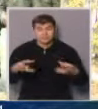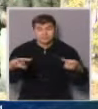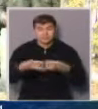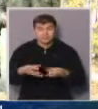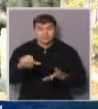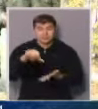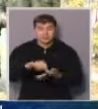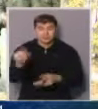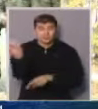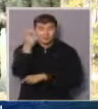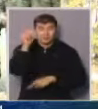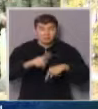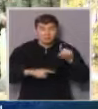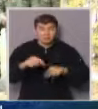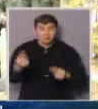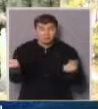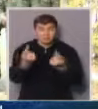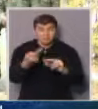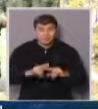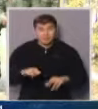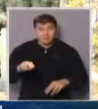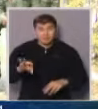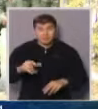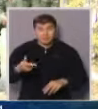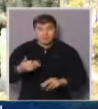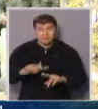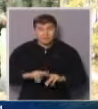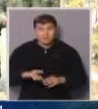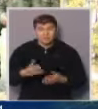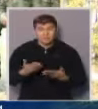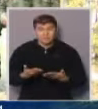также участника Великой Отечественной войны Погодаева Александра Ивановича.